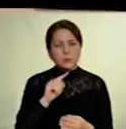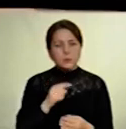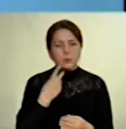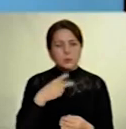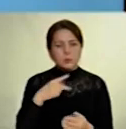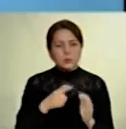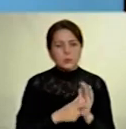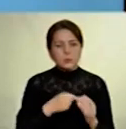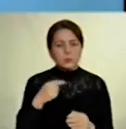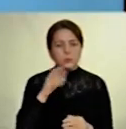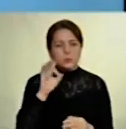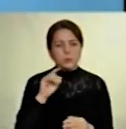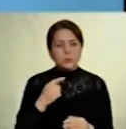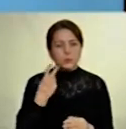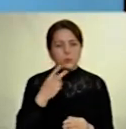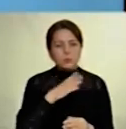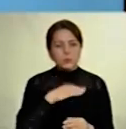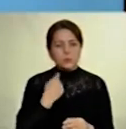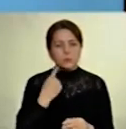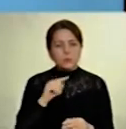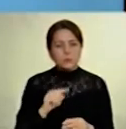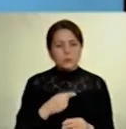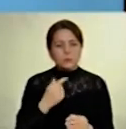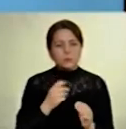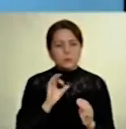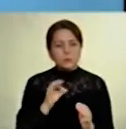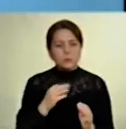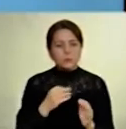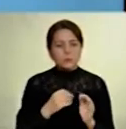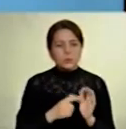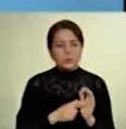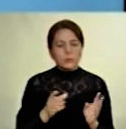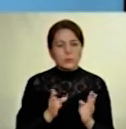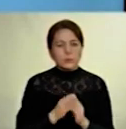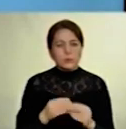dan 0.10 ni ayirsak 1.107 bilan